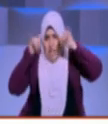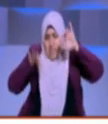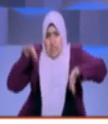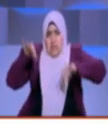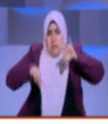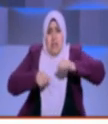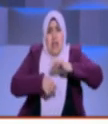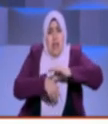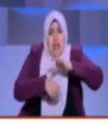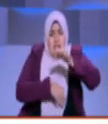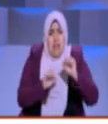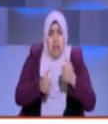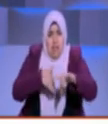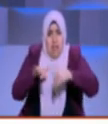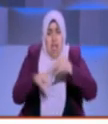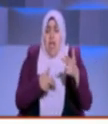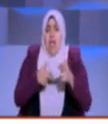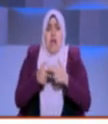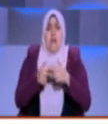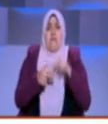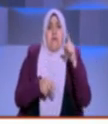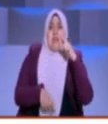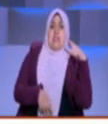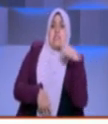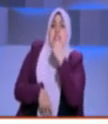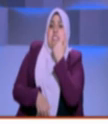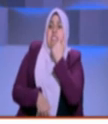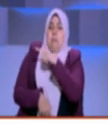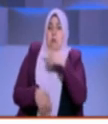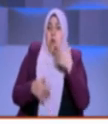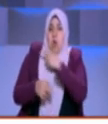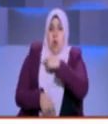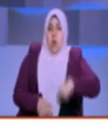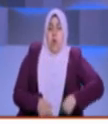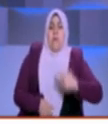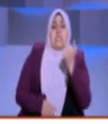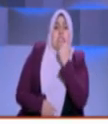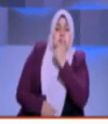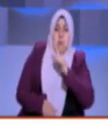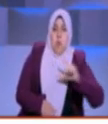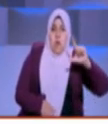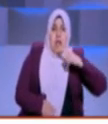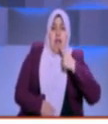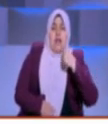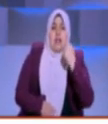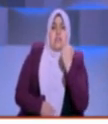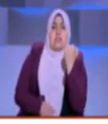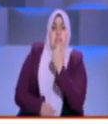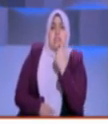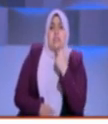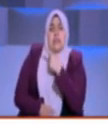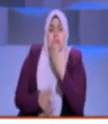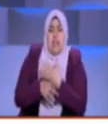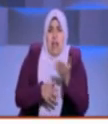السبب الأساسي في النكسة التي تقع عليها إسبانيا. اتهام الحزب بوكسل اليميني